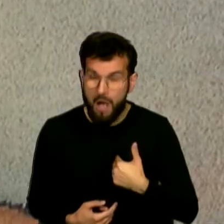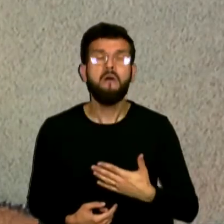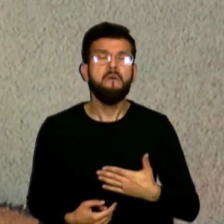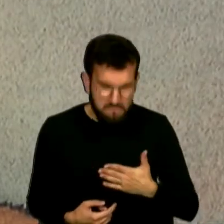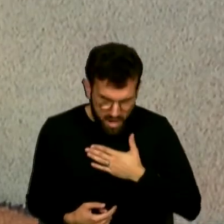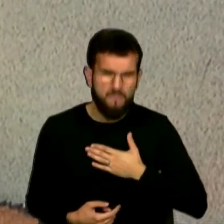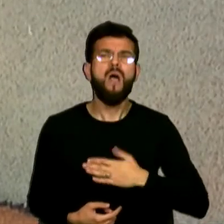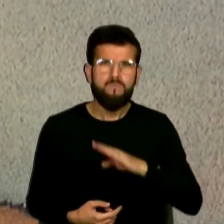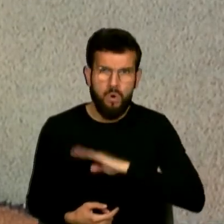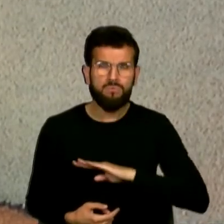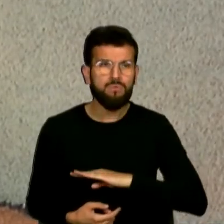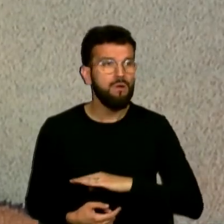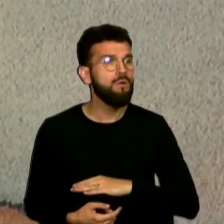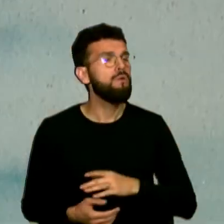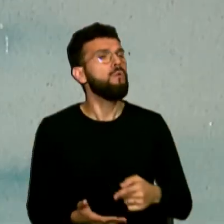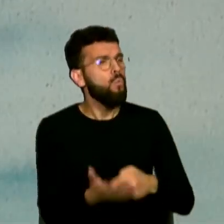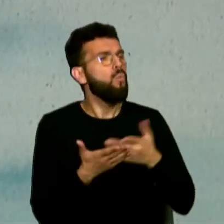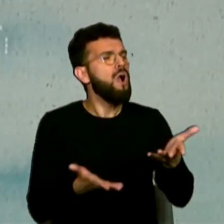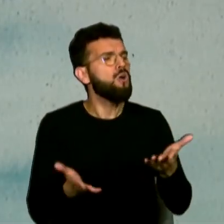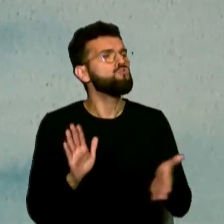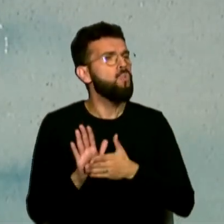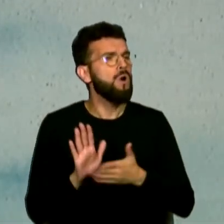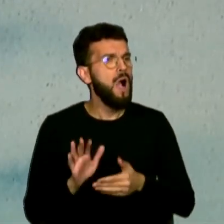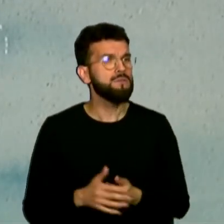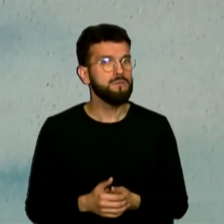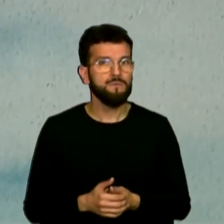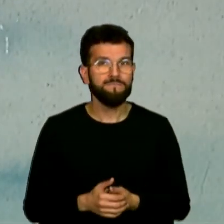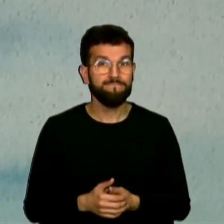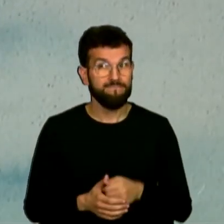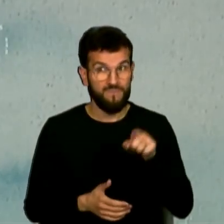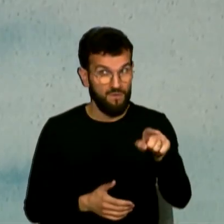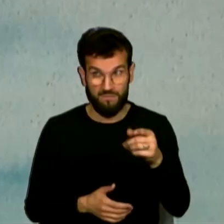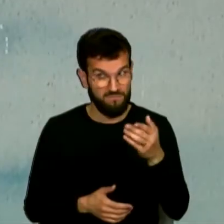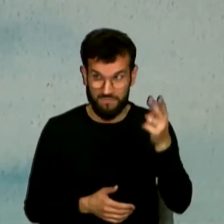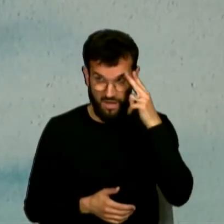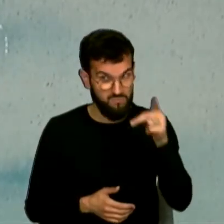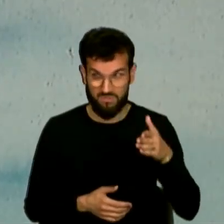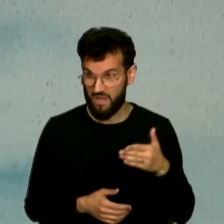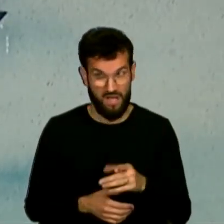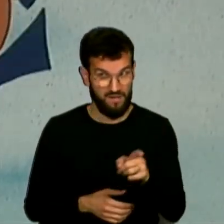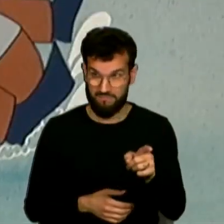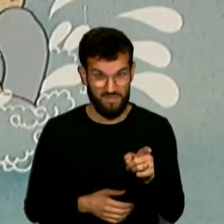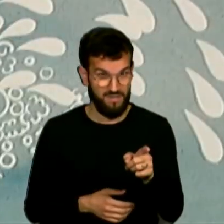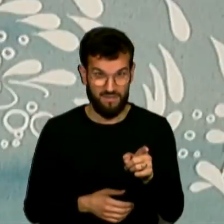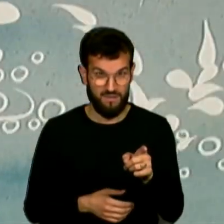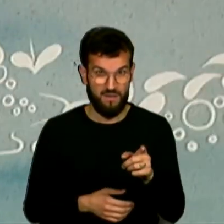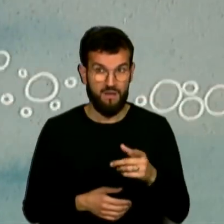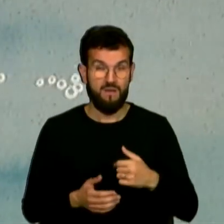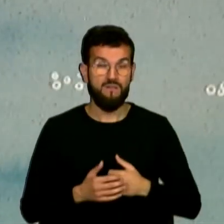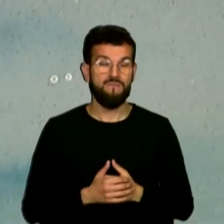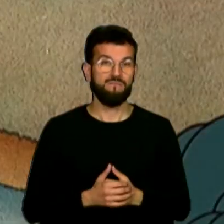neposlúchajú. Dokáž to. Žabiar veru ryby nepoznal. O čo bol od rybky